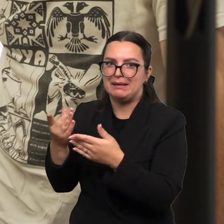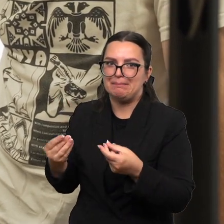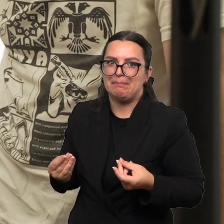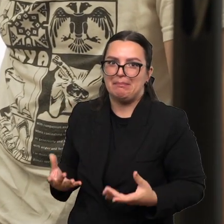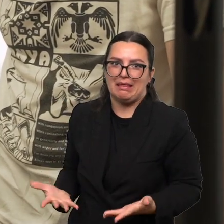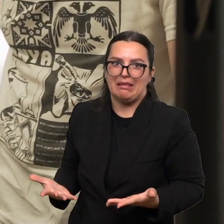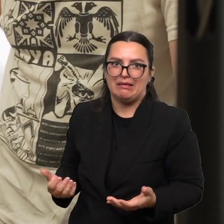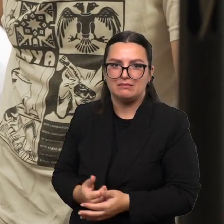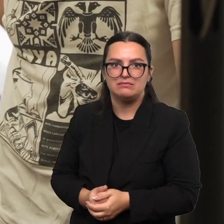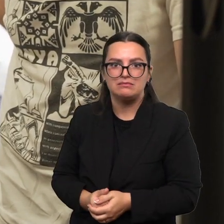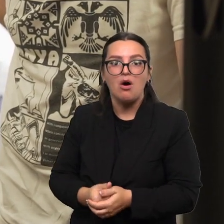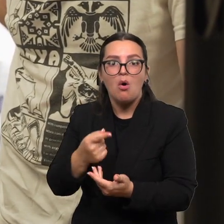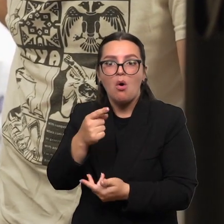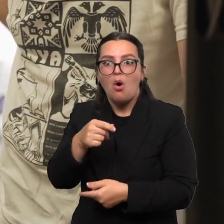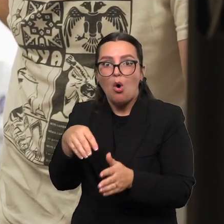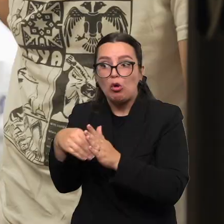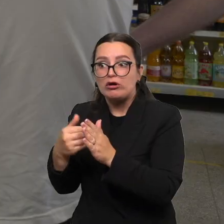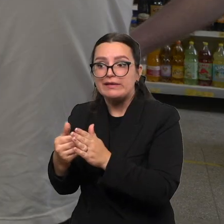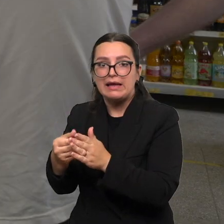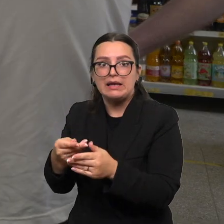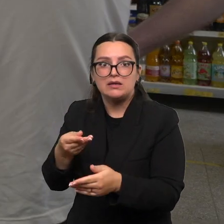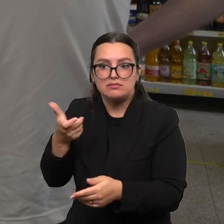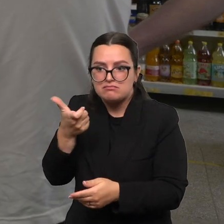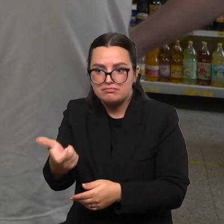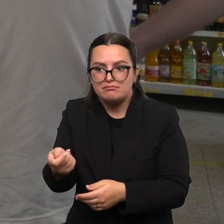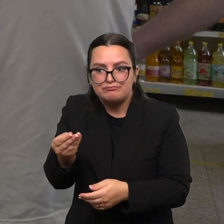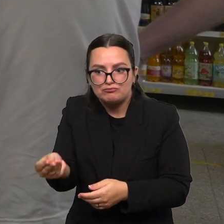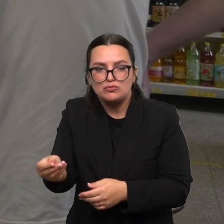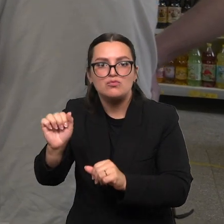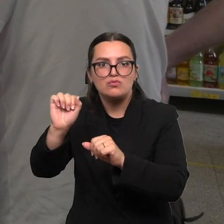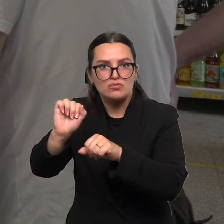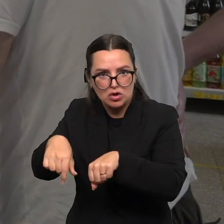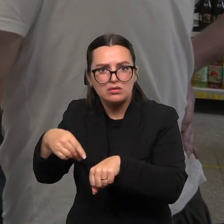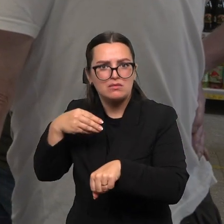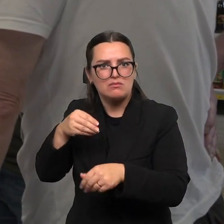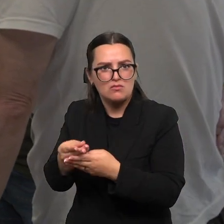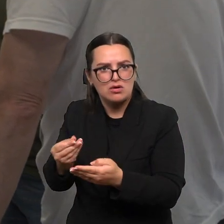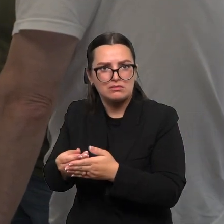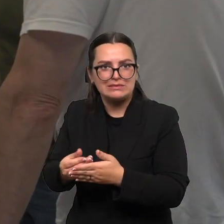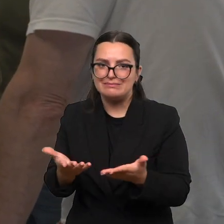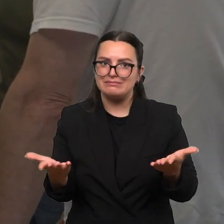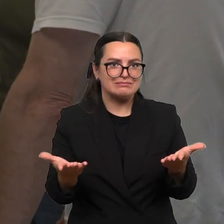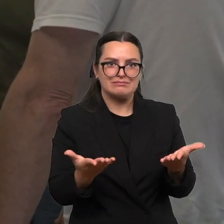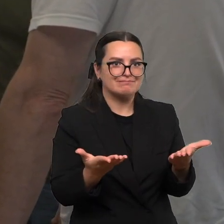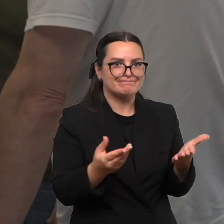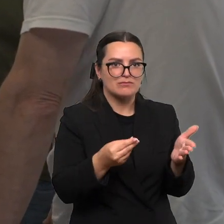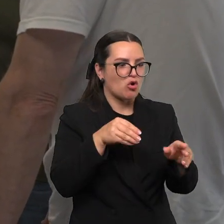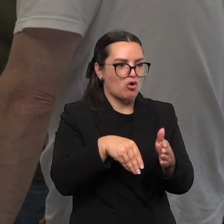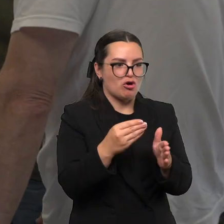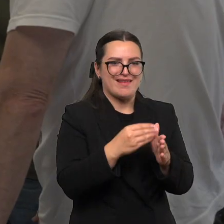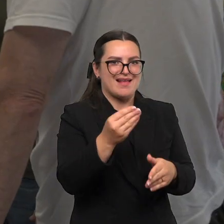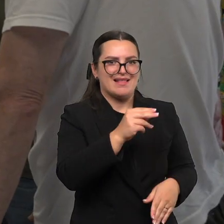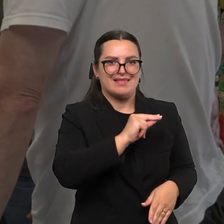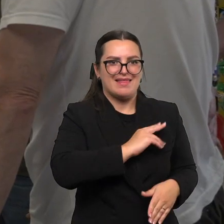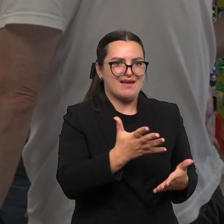pinigai visiškai. O kortelė pas jūs yra šansų? Žinokit, generatorius neveikia, neveikia pas mus šiuo metu kortelė, tai